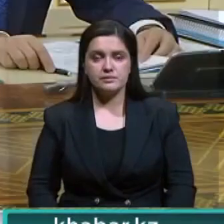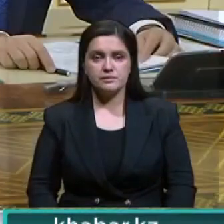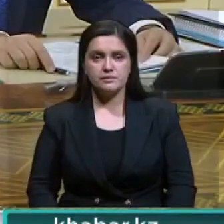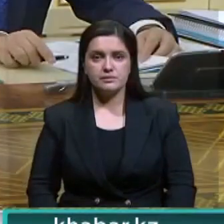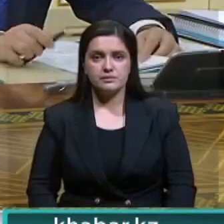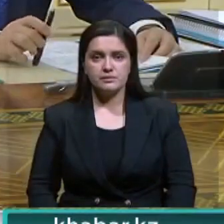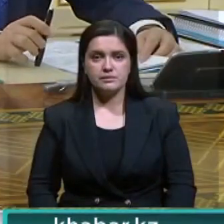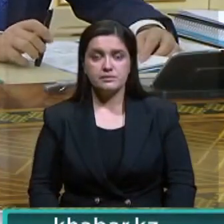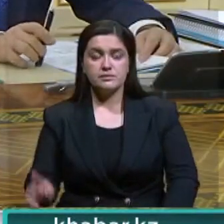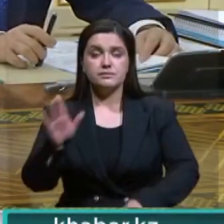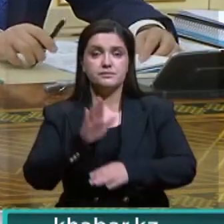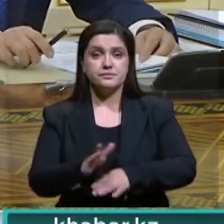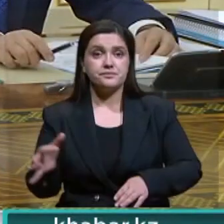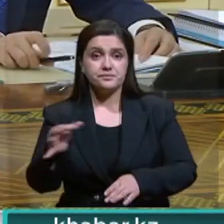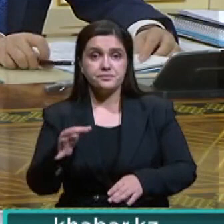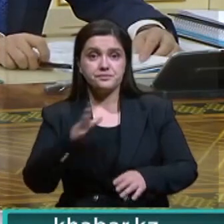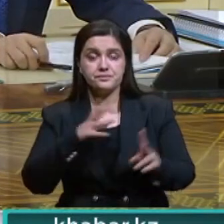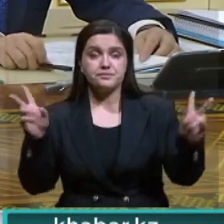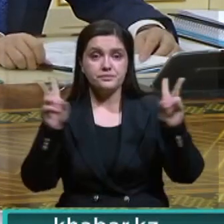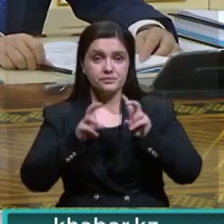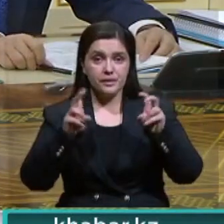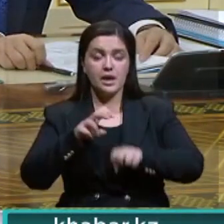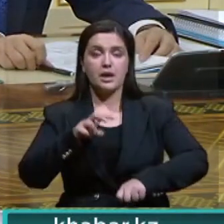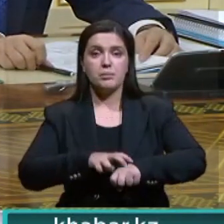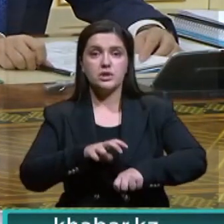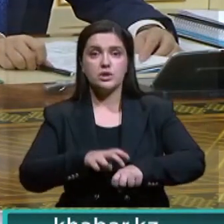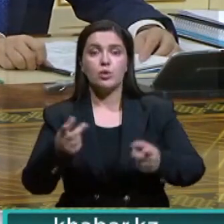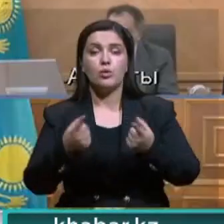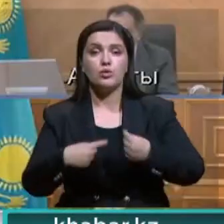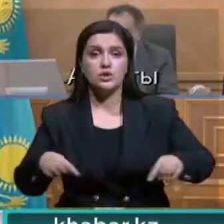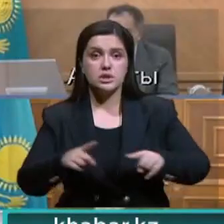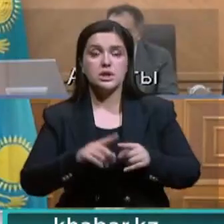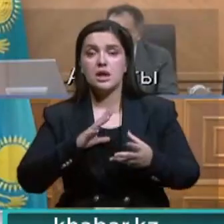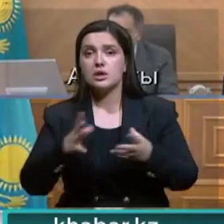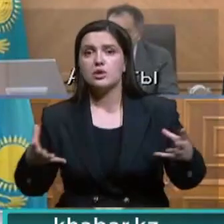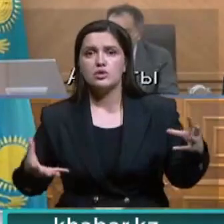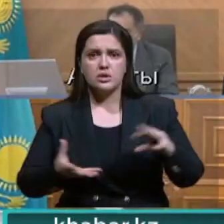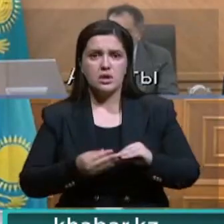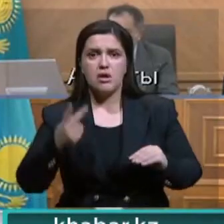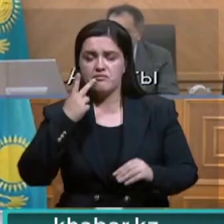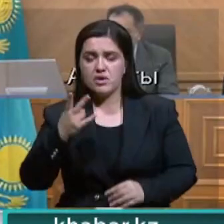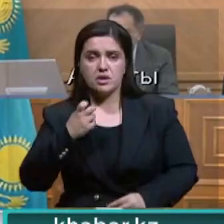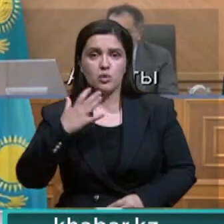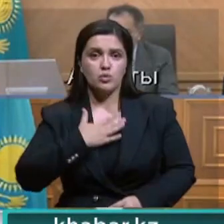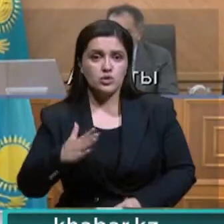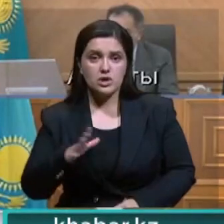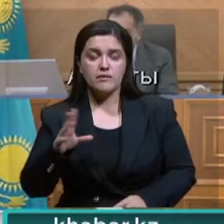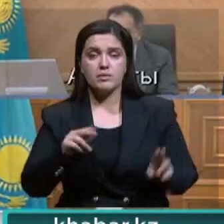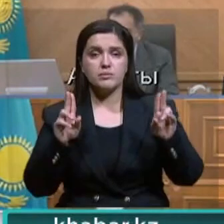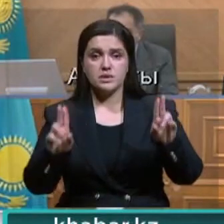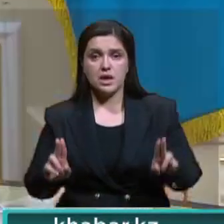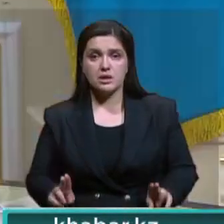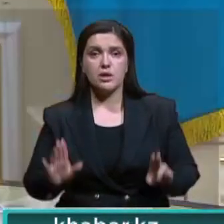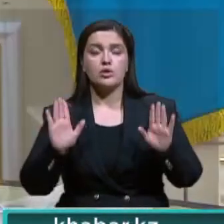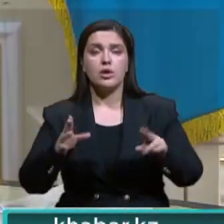По моему поручению в области были проинспектированы медицинские учреждения. Результаты неутешительные. Всем стандартам соответствуют